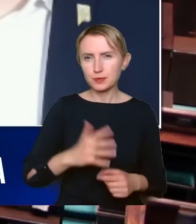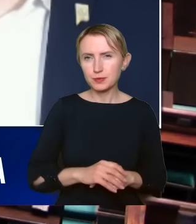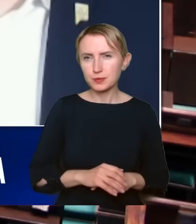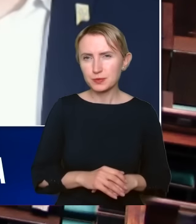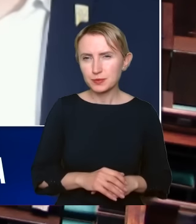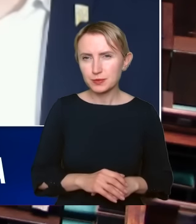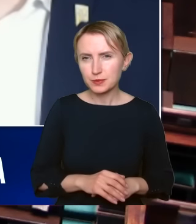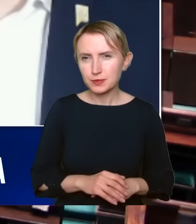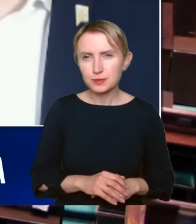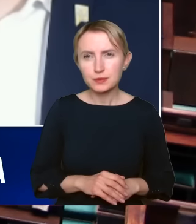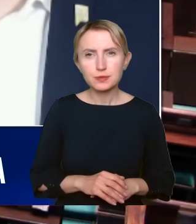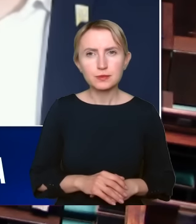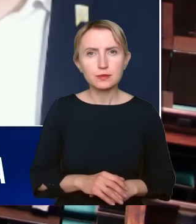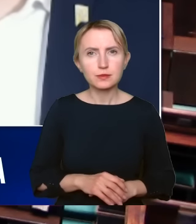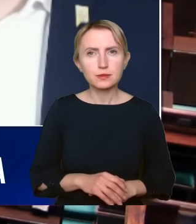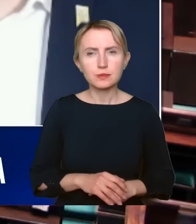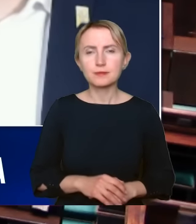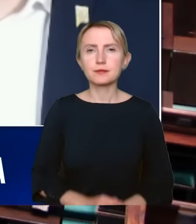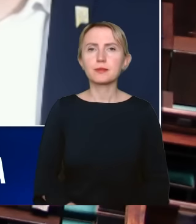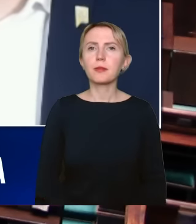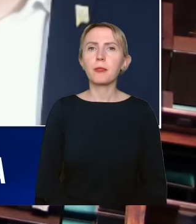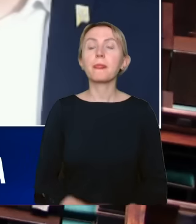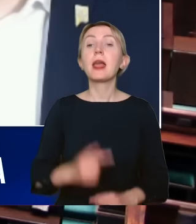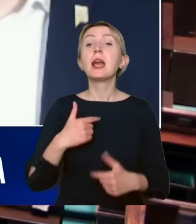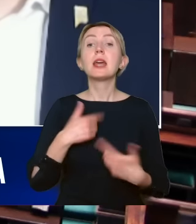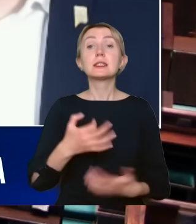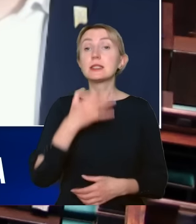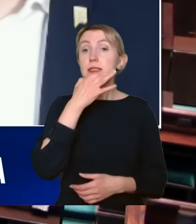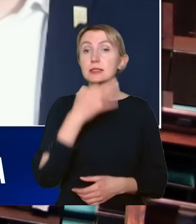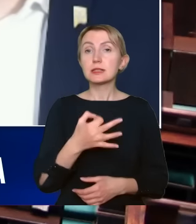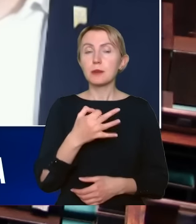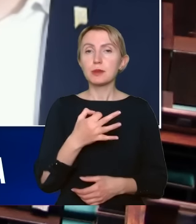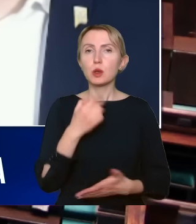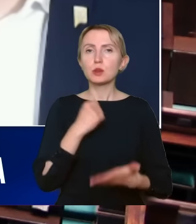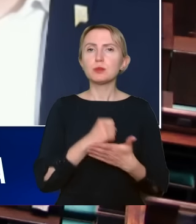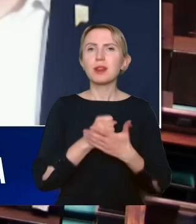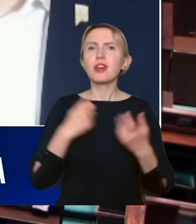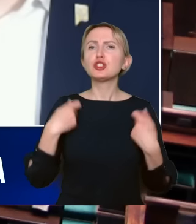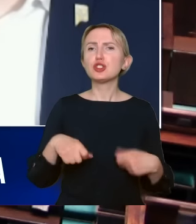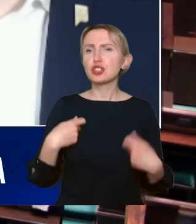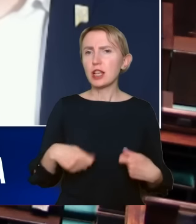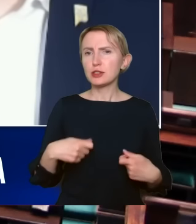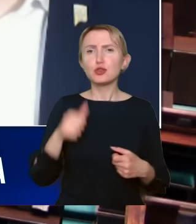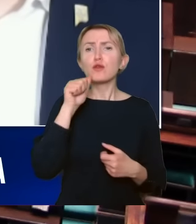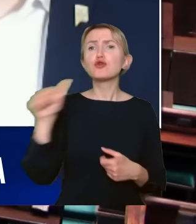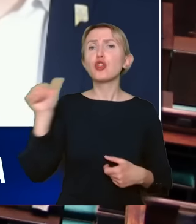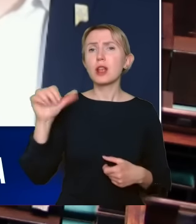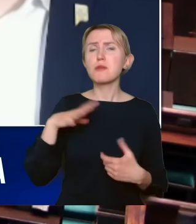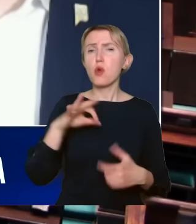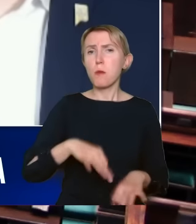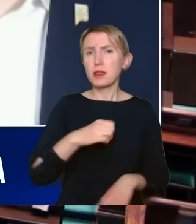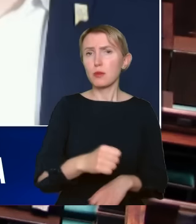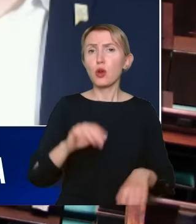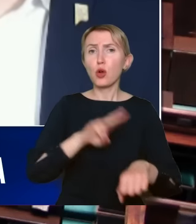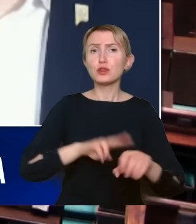będzie taki bieg zdarzeń. Ale ja się pytam o tą sprawę szczecińską. Ona jest z wczoraj. Panie pośle,